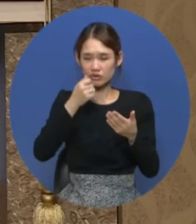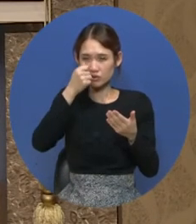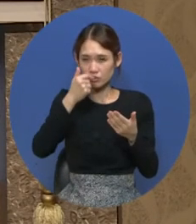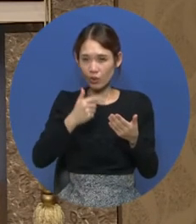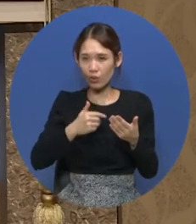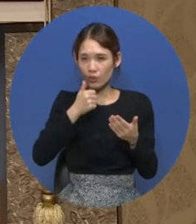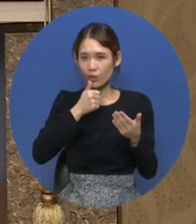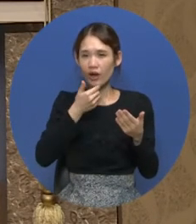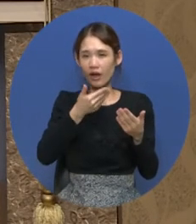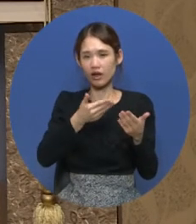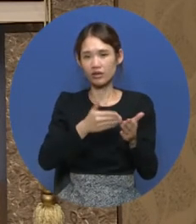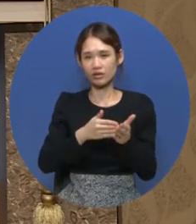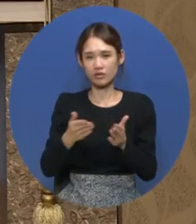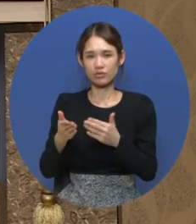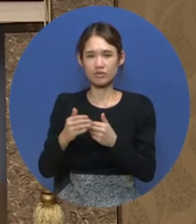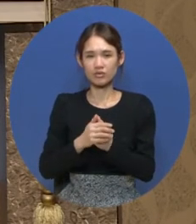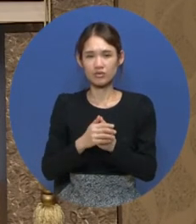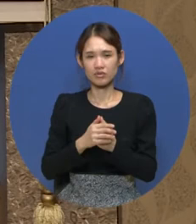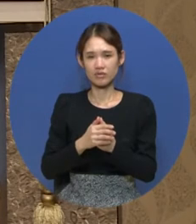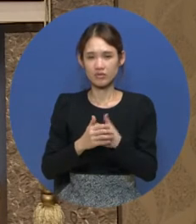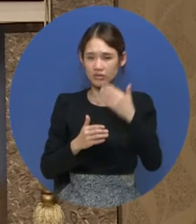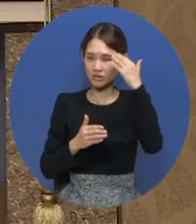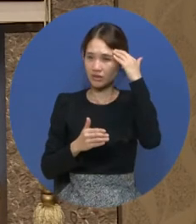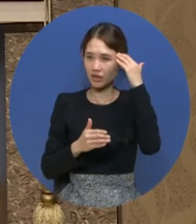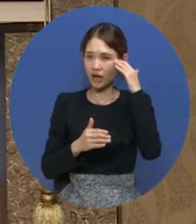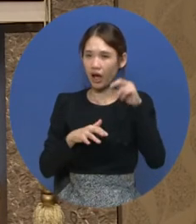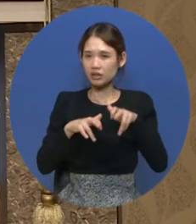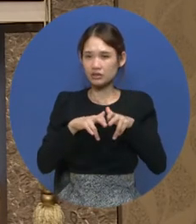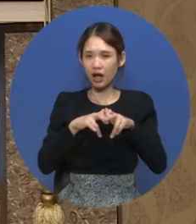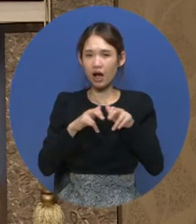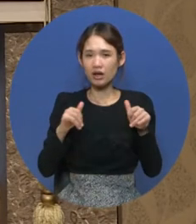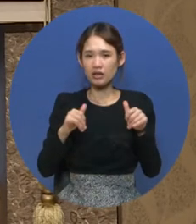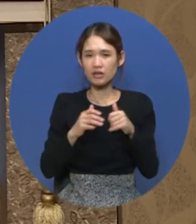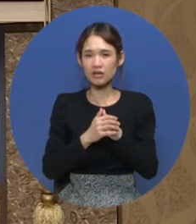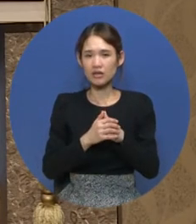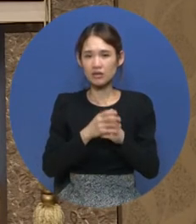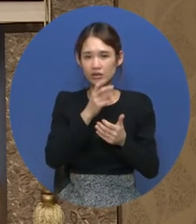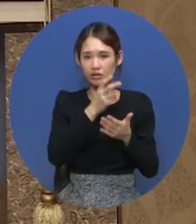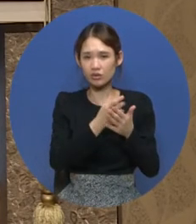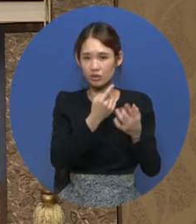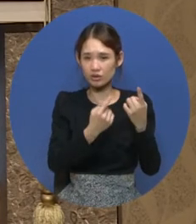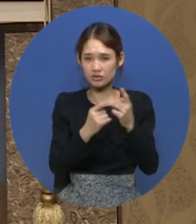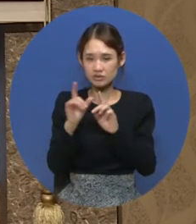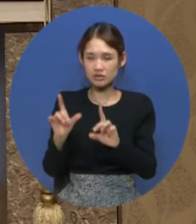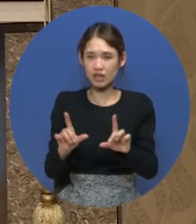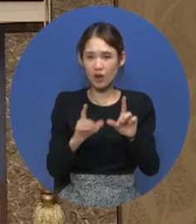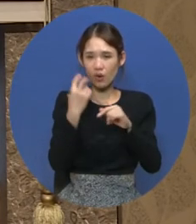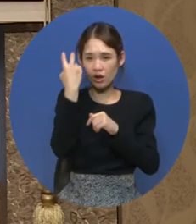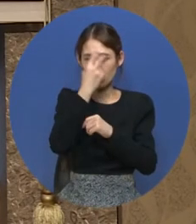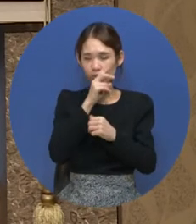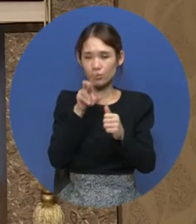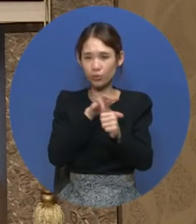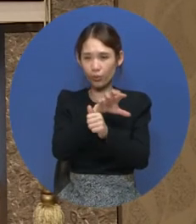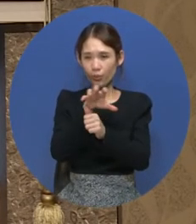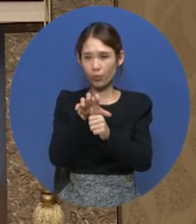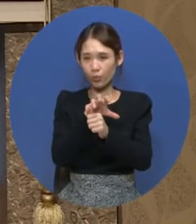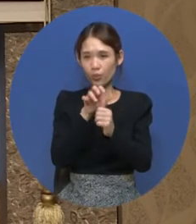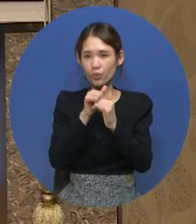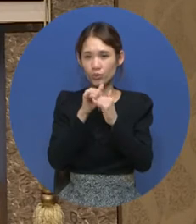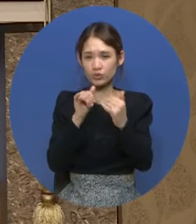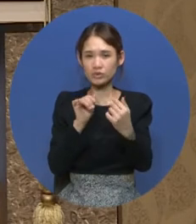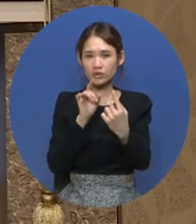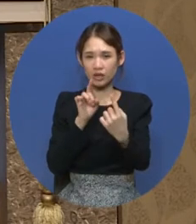번을 해 드렸는데 그 우리나라 2 장애인 보다는 장애인 법보다는 그